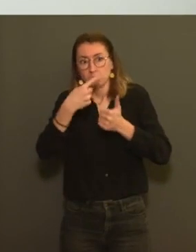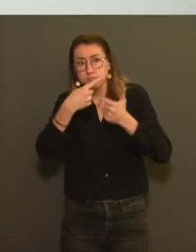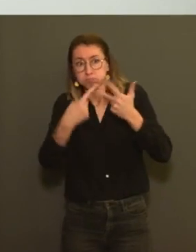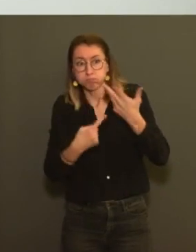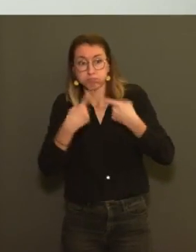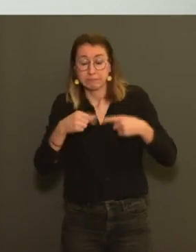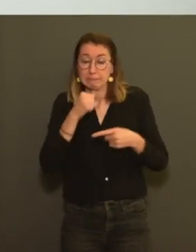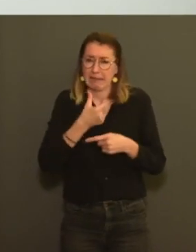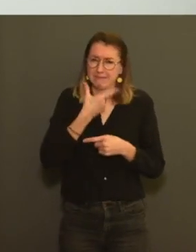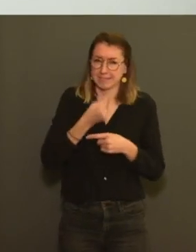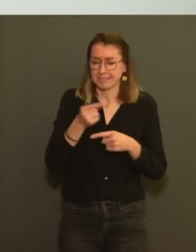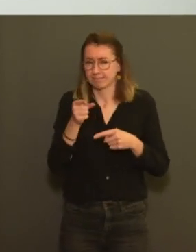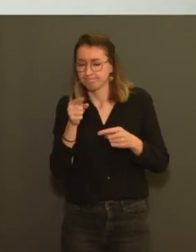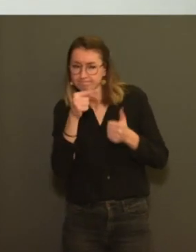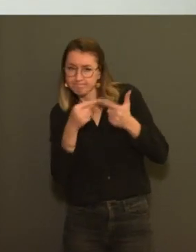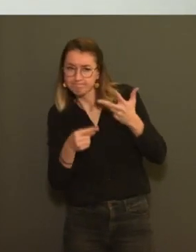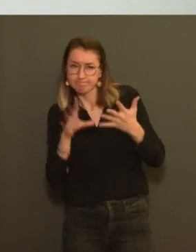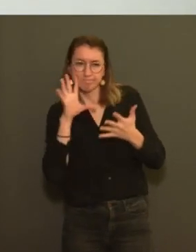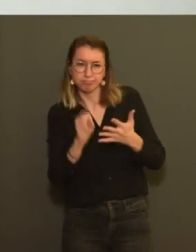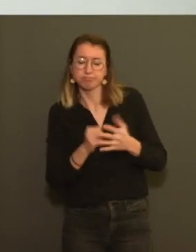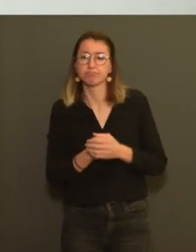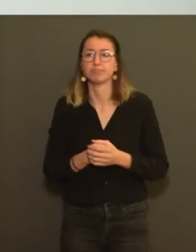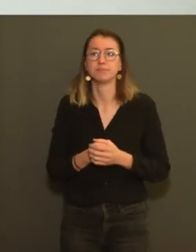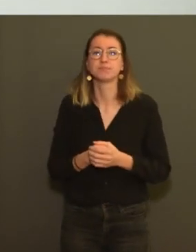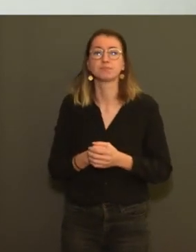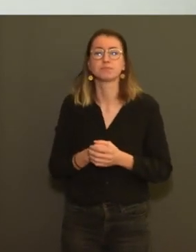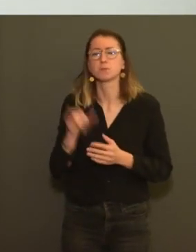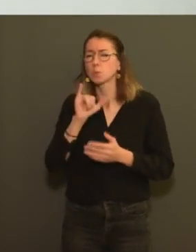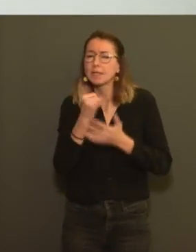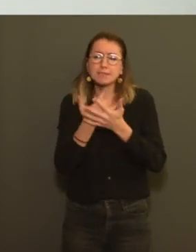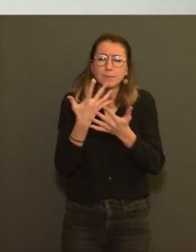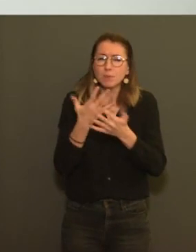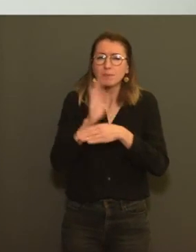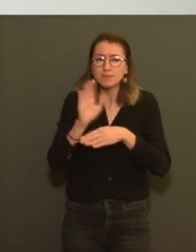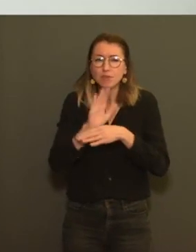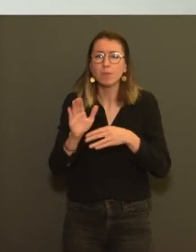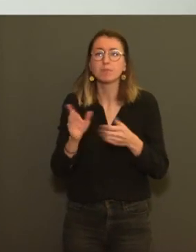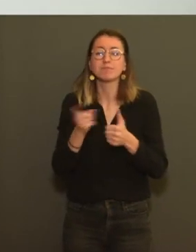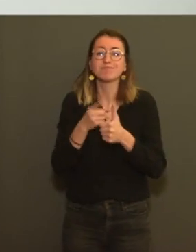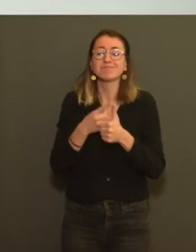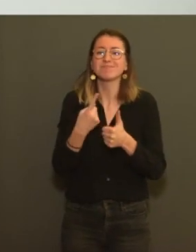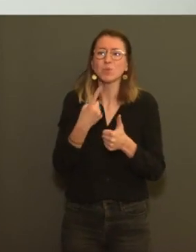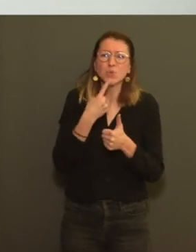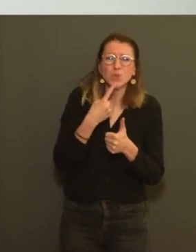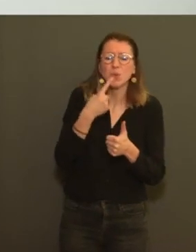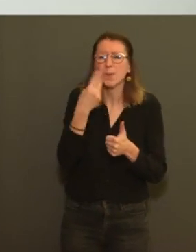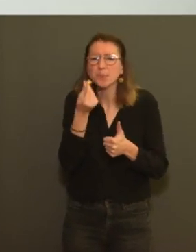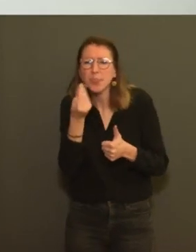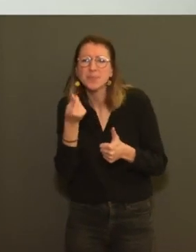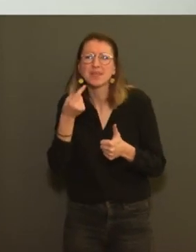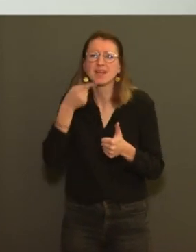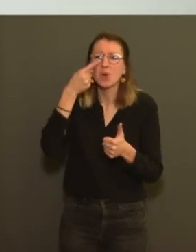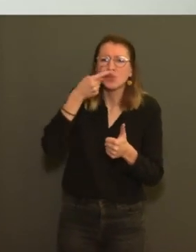mais essentiellement un symptôme qui puisse être, on l'a déjà dit aussi, la perte du goût et de l'odorat, c'est fondamental,